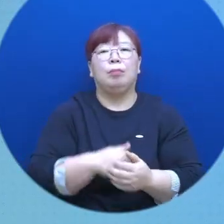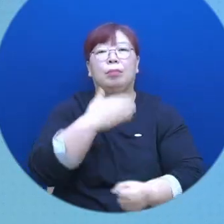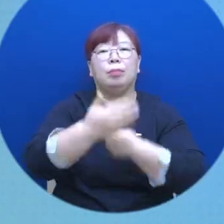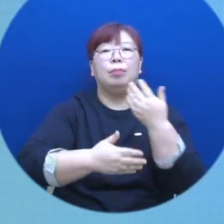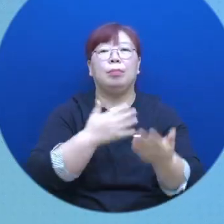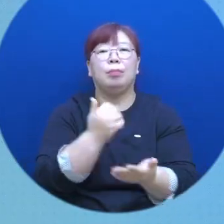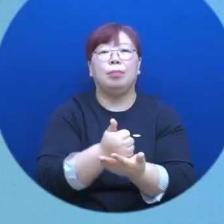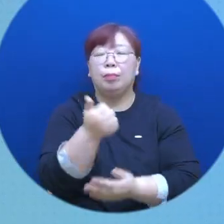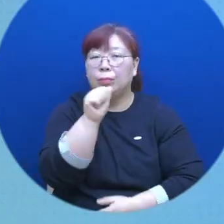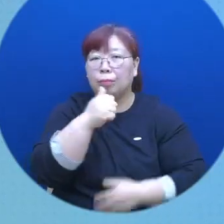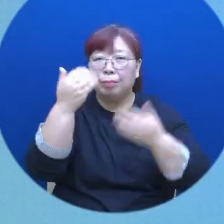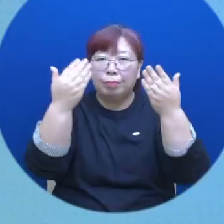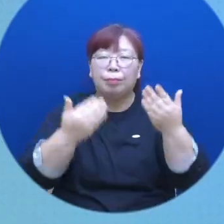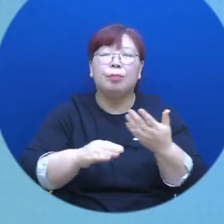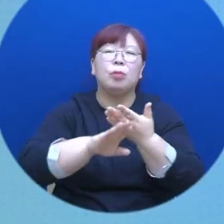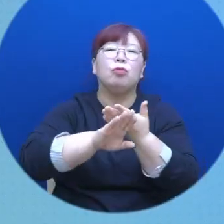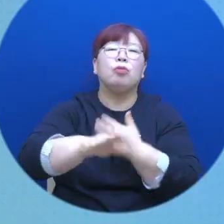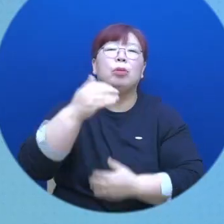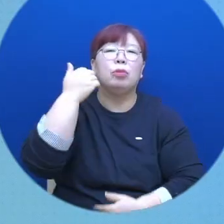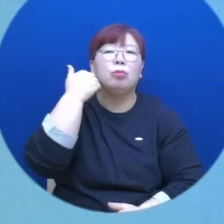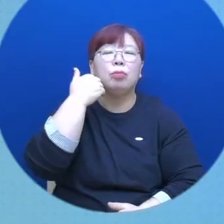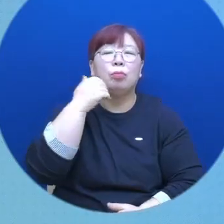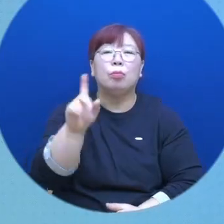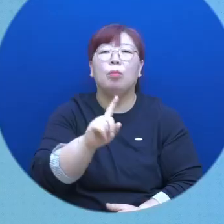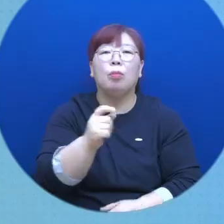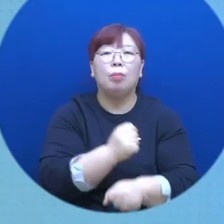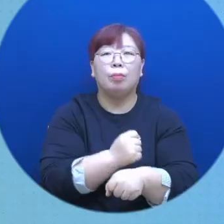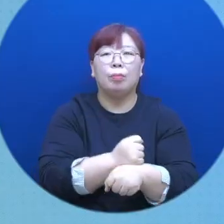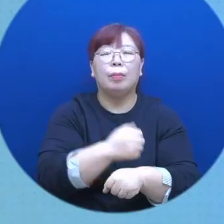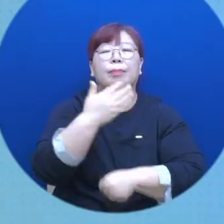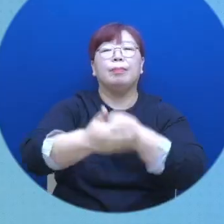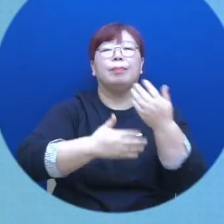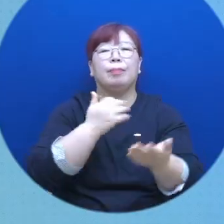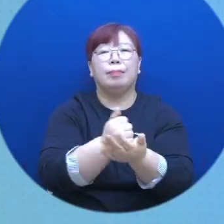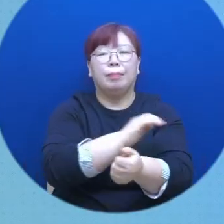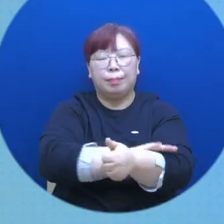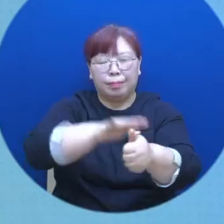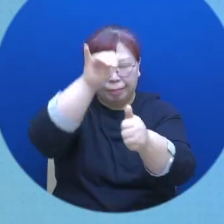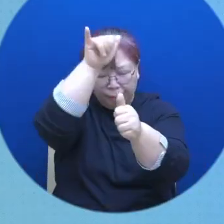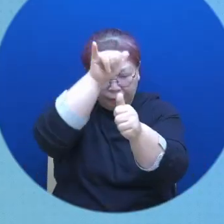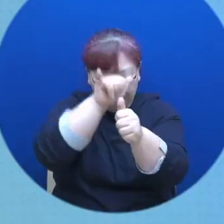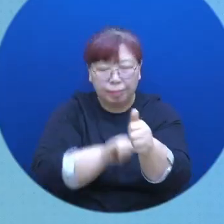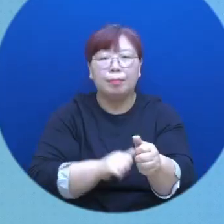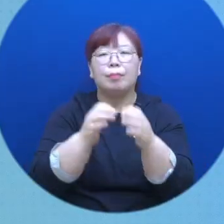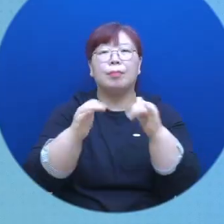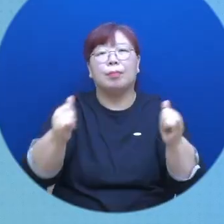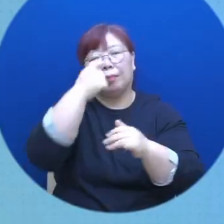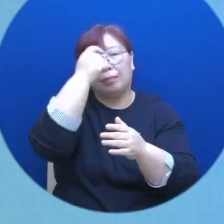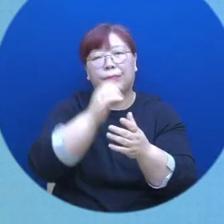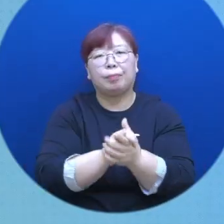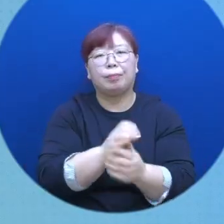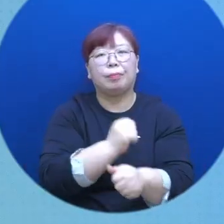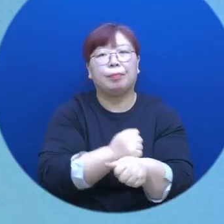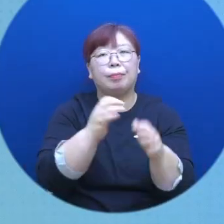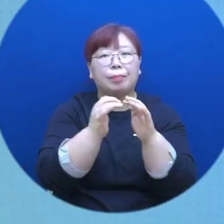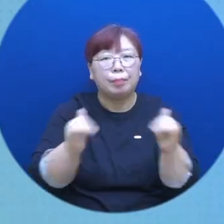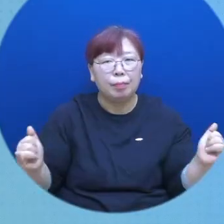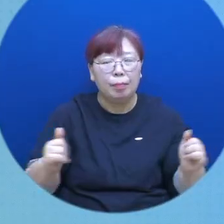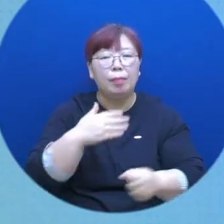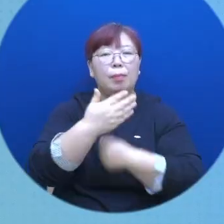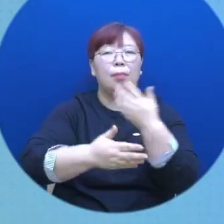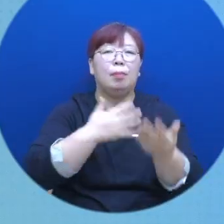소개받고 난 이후에 그는 뭐하다? 하나님을 잘 섬기는 사람, 기도하는 사람, 하나님을